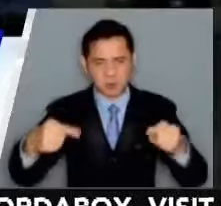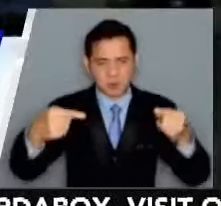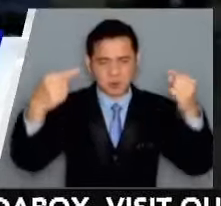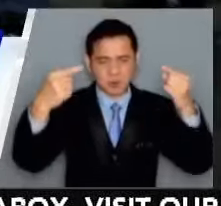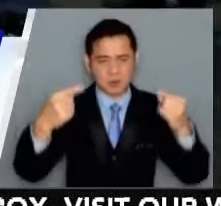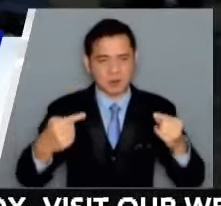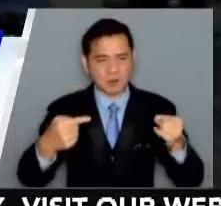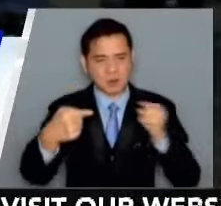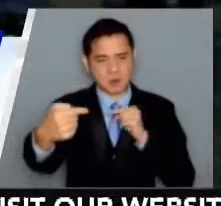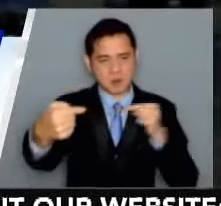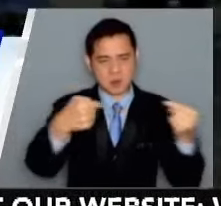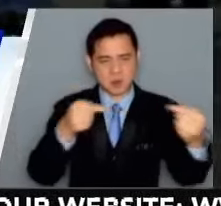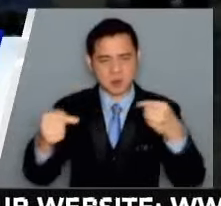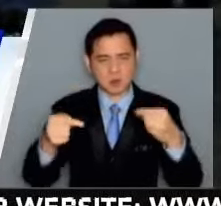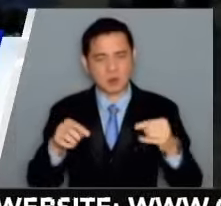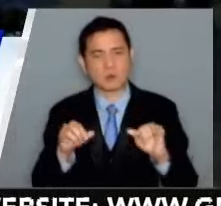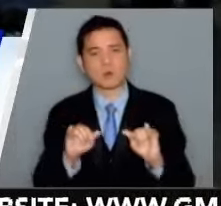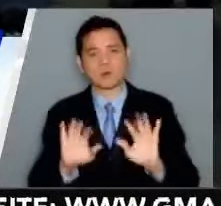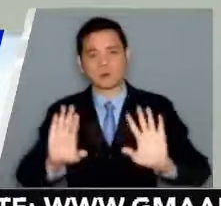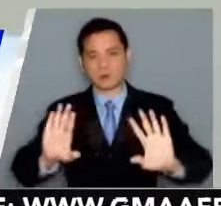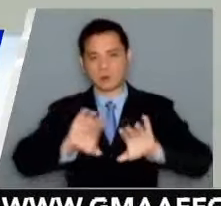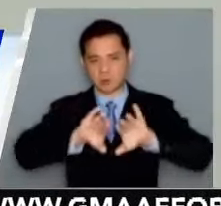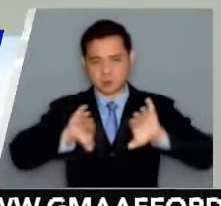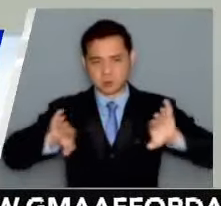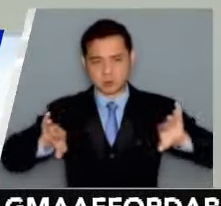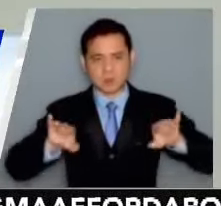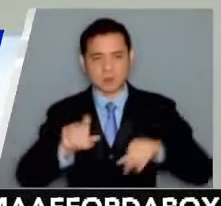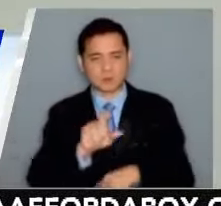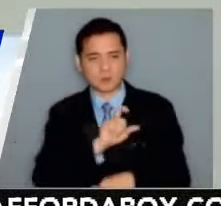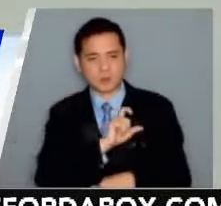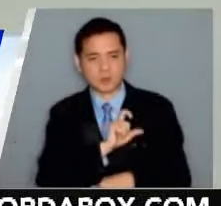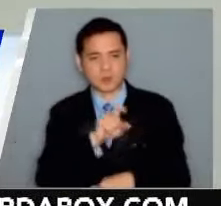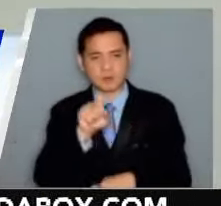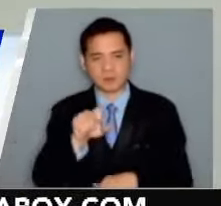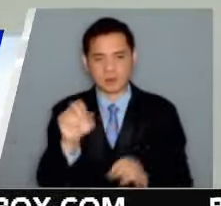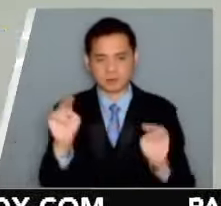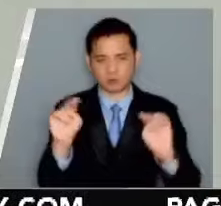ang posibleng kampihan at malayo ang mga pulis sa politika.